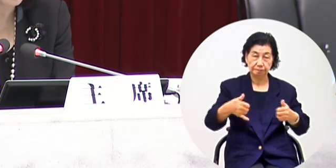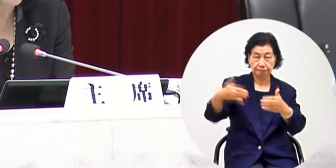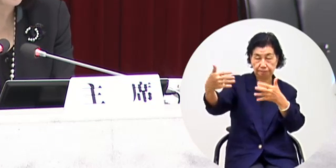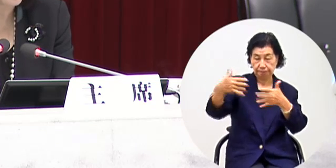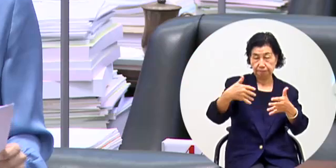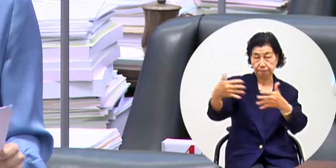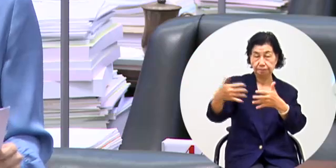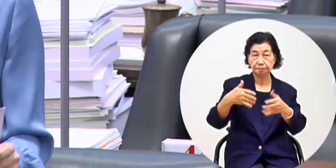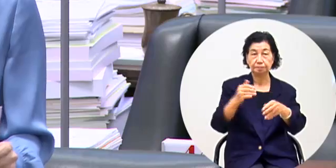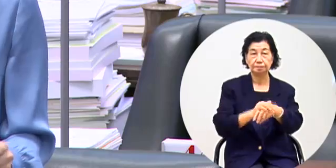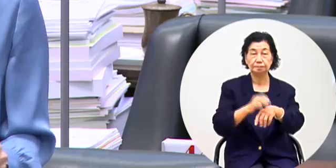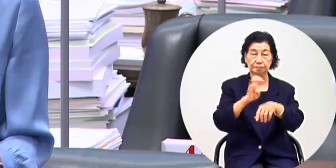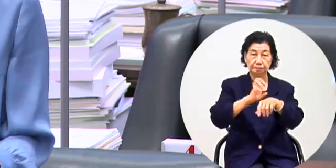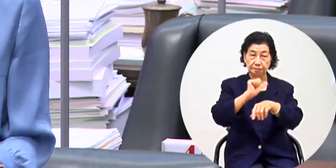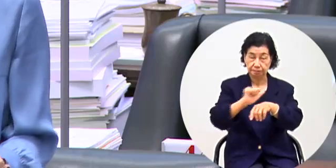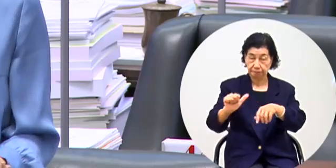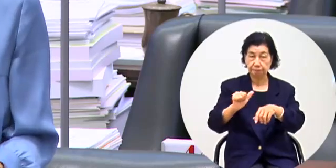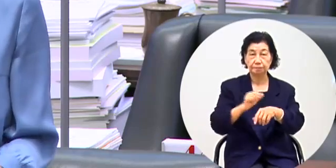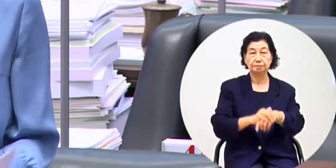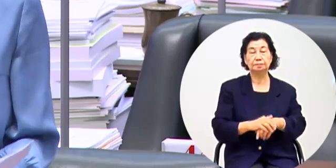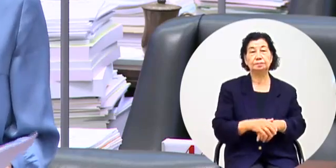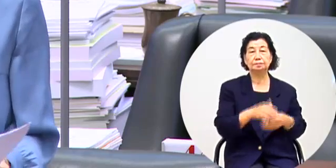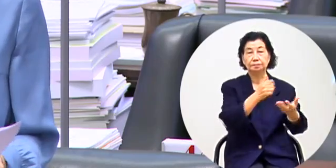请。 谢谢。